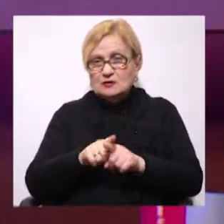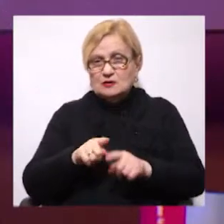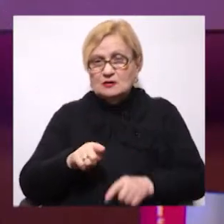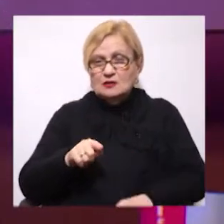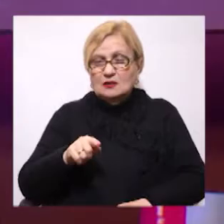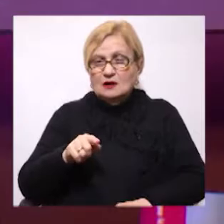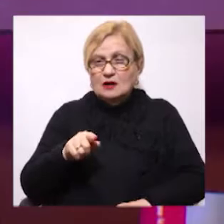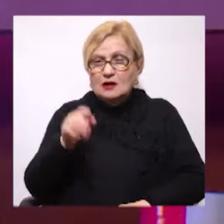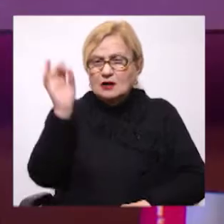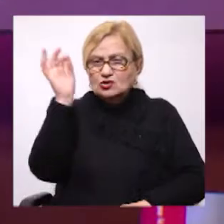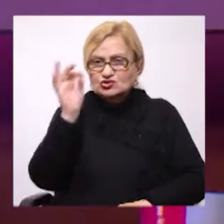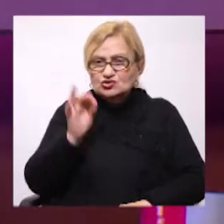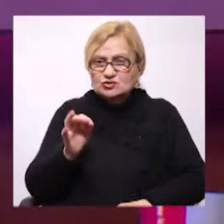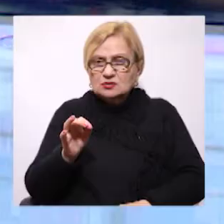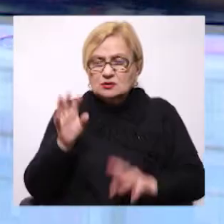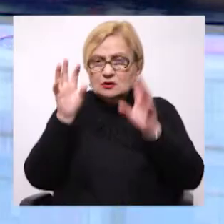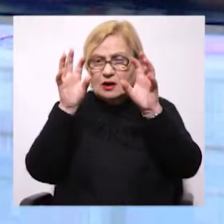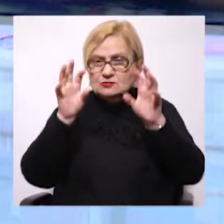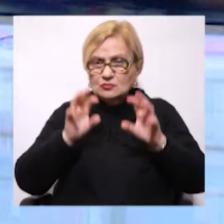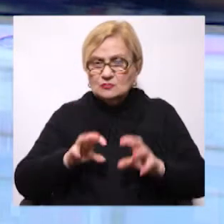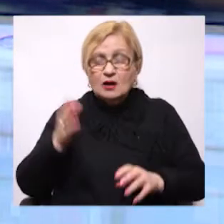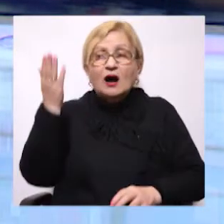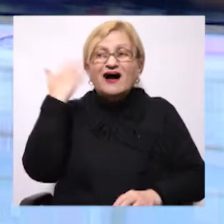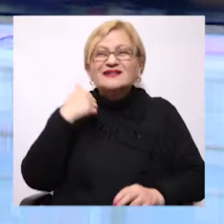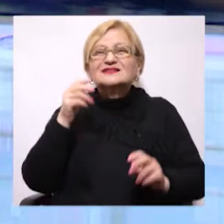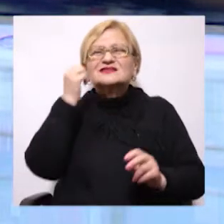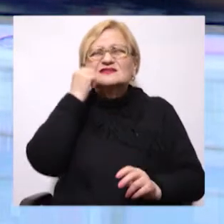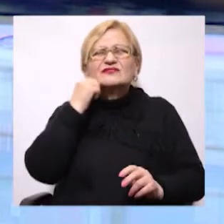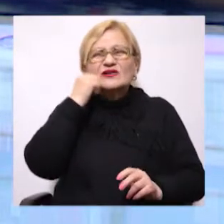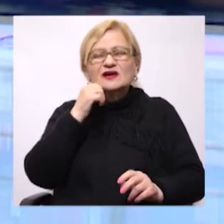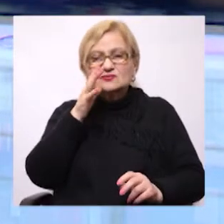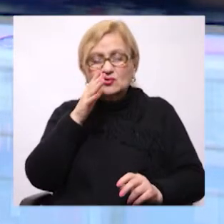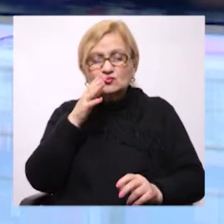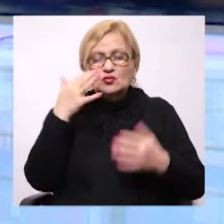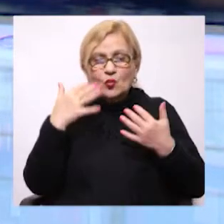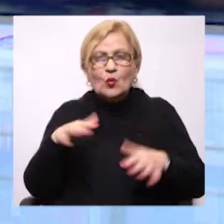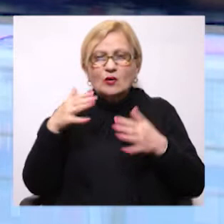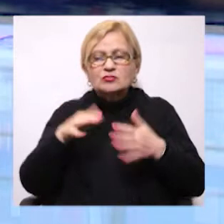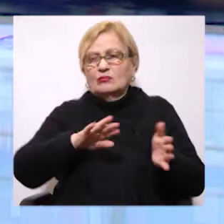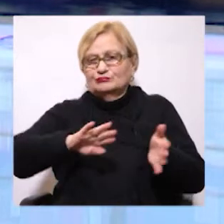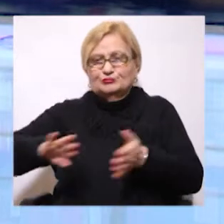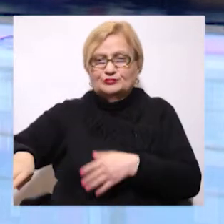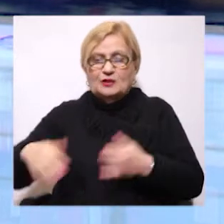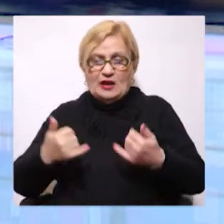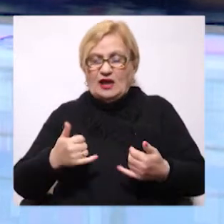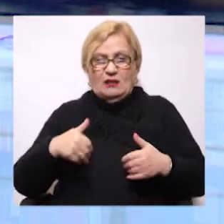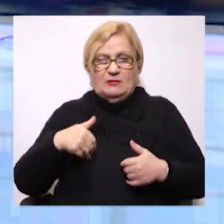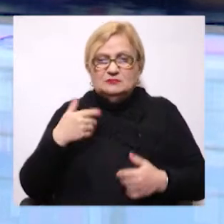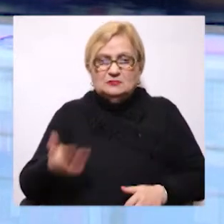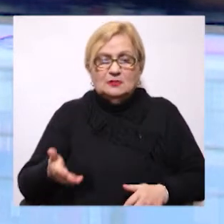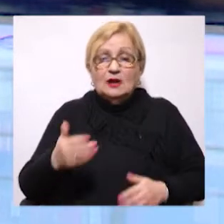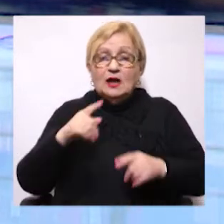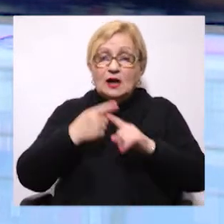რომ კანონები ერთ დროს საჭირონი, სხვა დროს უვარგისნი არიან ხოლმე. ამიტომ ახალი ენა